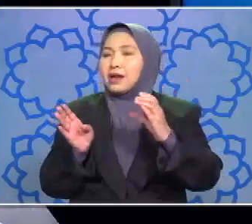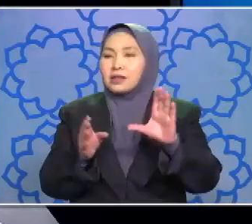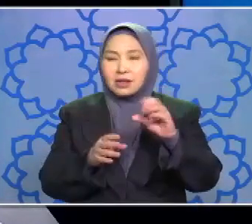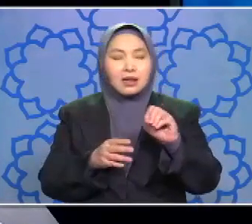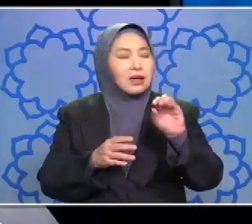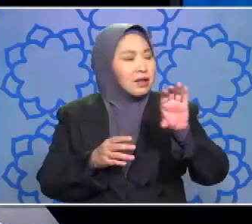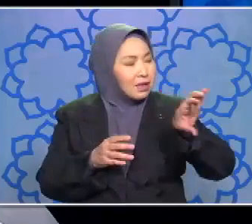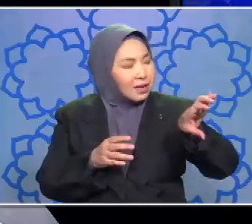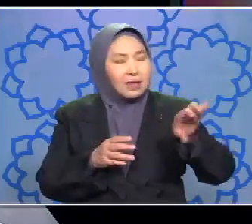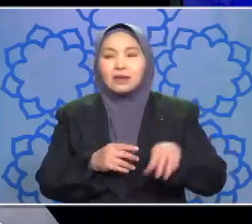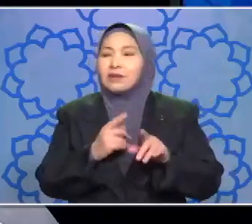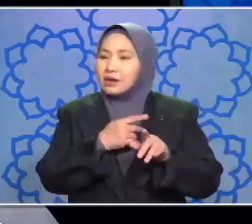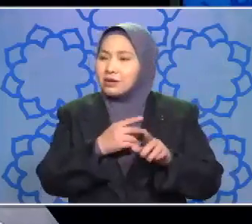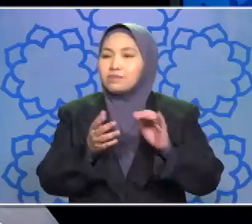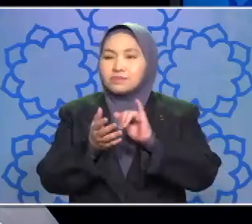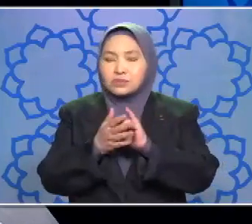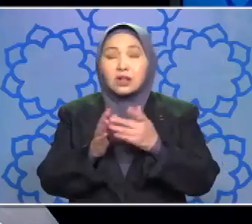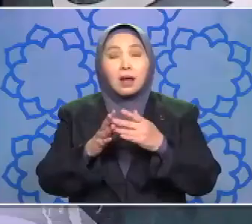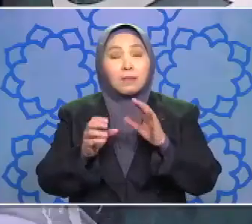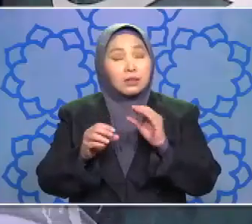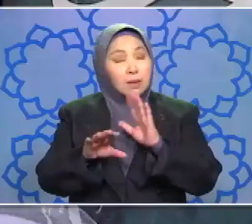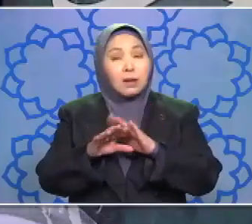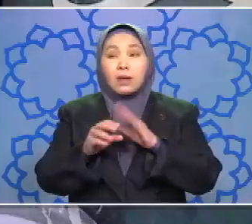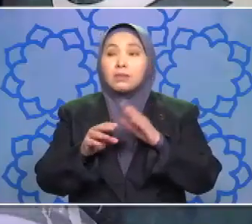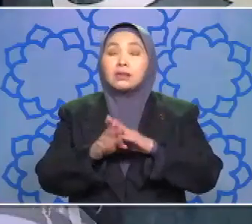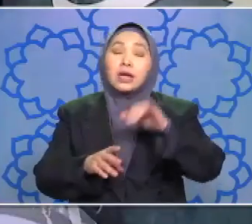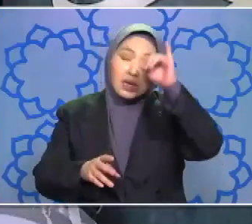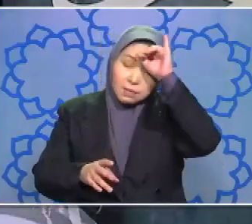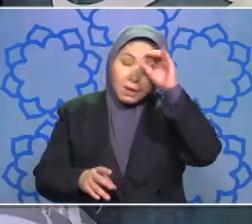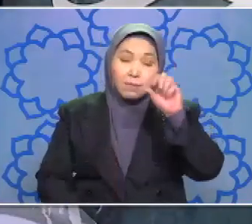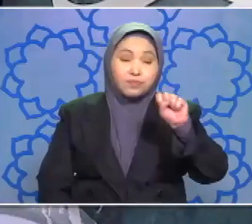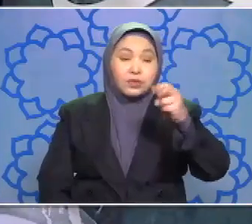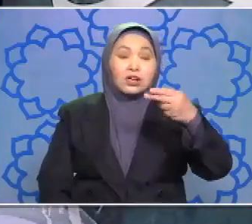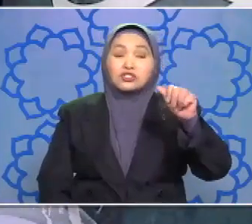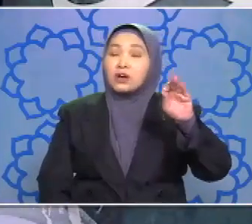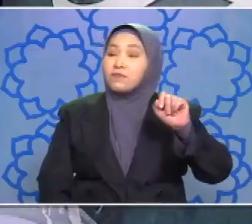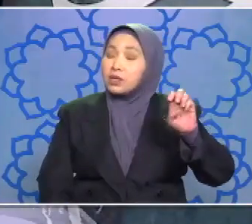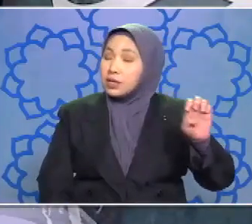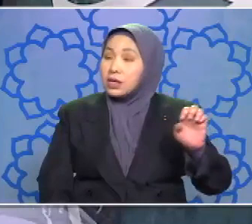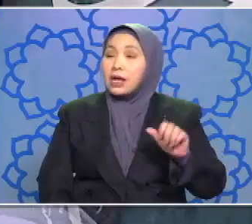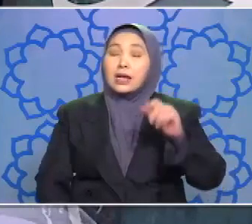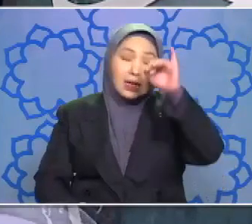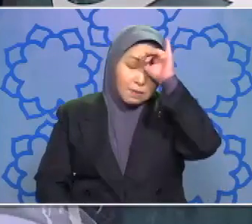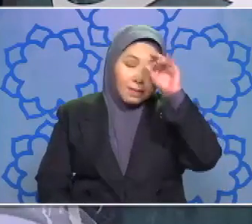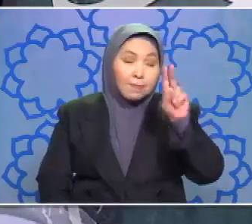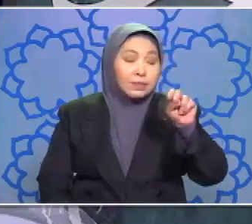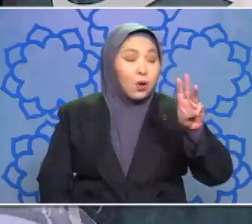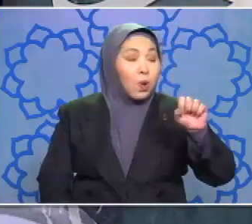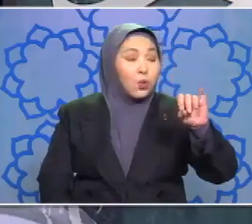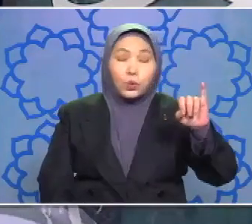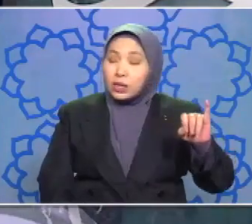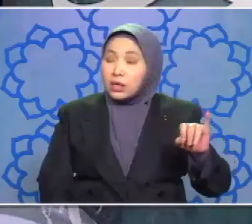Kanan dan kiri. Kanan dan baru kiri. Itulah majoriti ulama mazhab Imam Syafi'i, Imam An-Nawawi, Imam Khatib